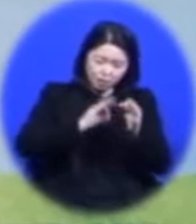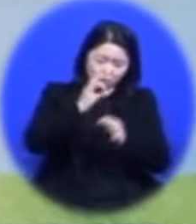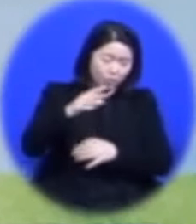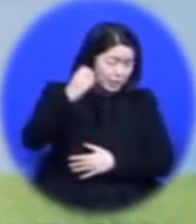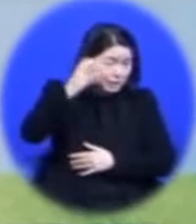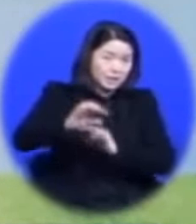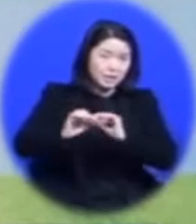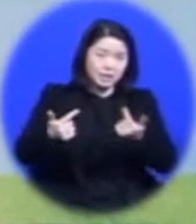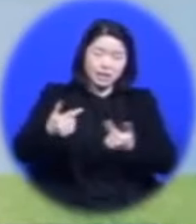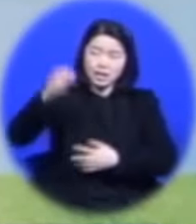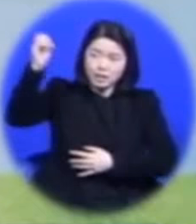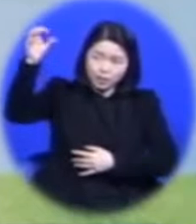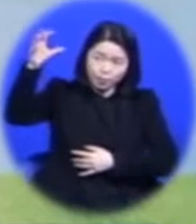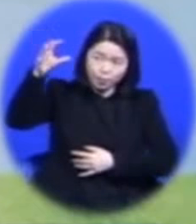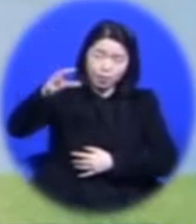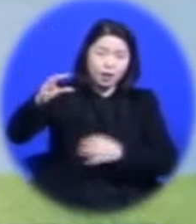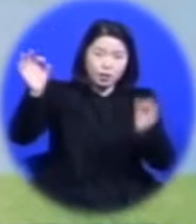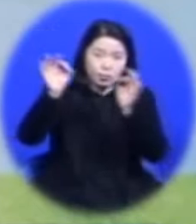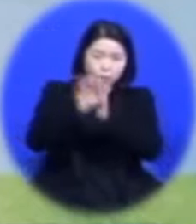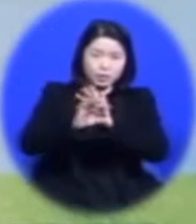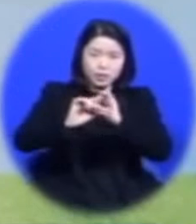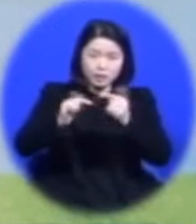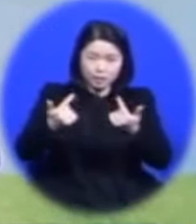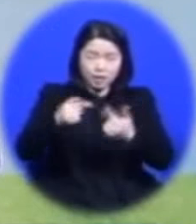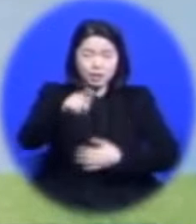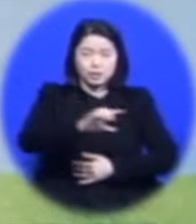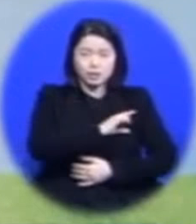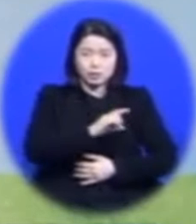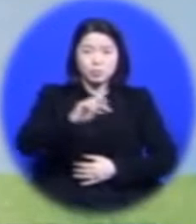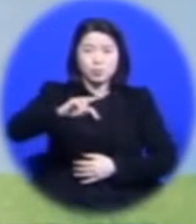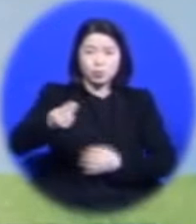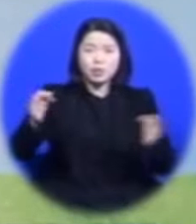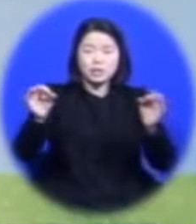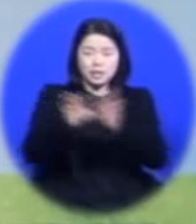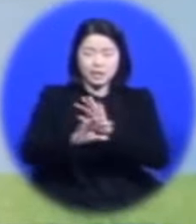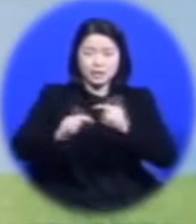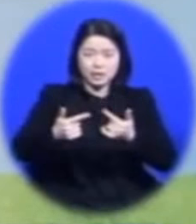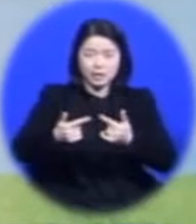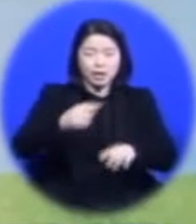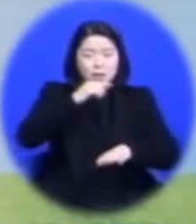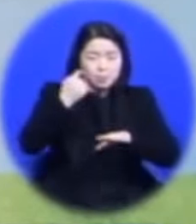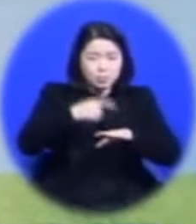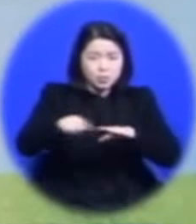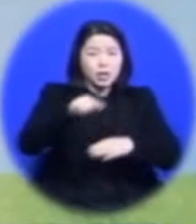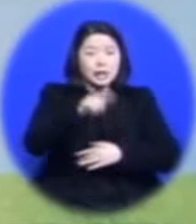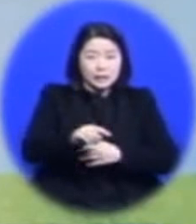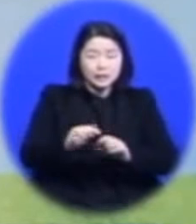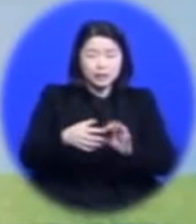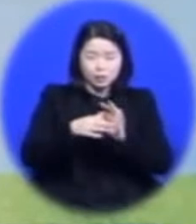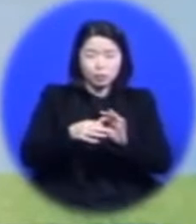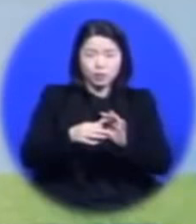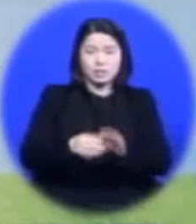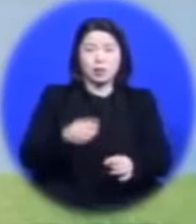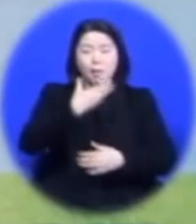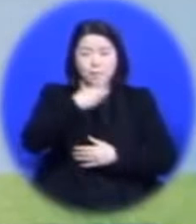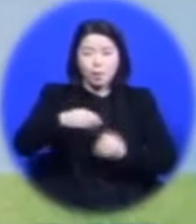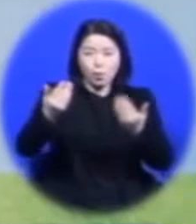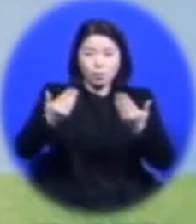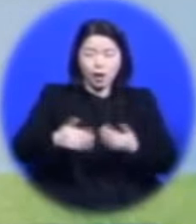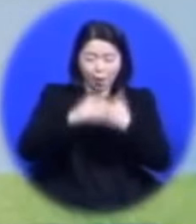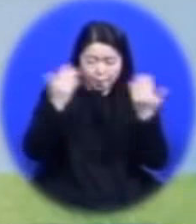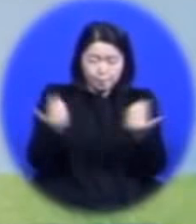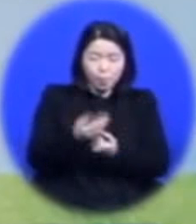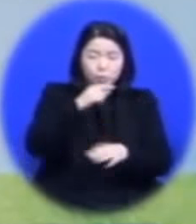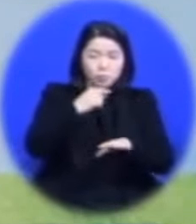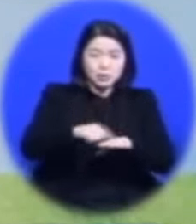태양이 그 빛을 잃기까지 그의 명성이 사라지지 않을 것이다 민족이 그를 통해 복을 받고 모든 민족이 그를